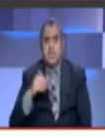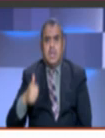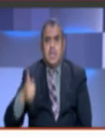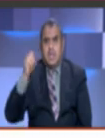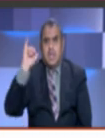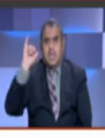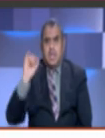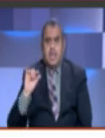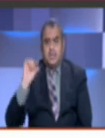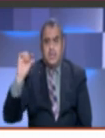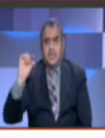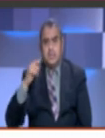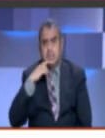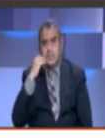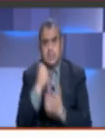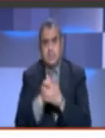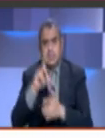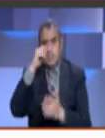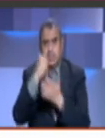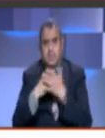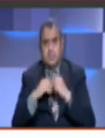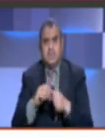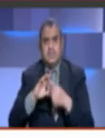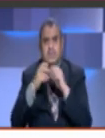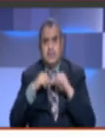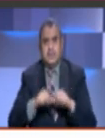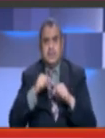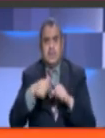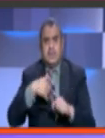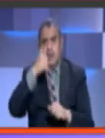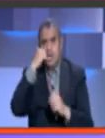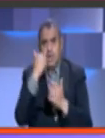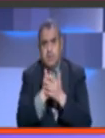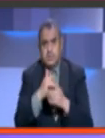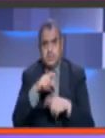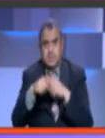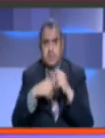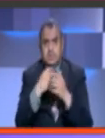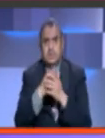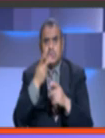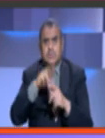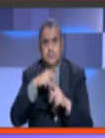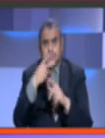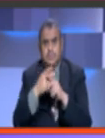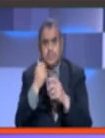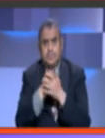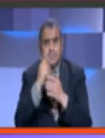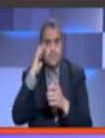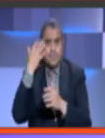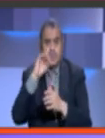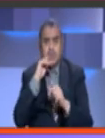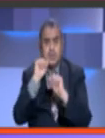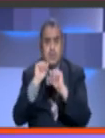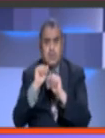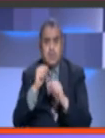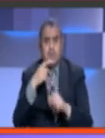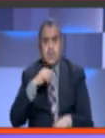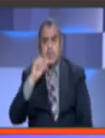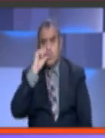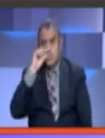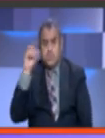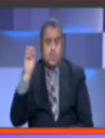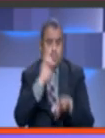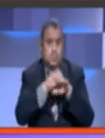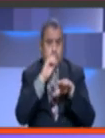استشاري وبائيات بمنظمة الصحة العالمية بالمكتب الإقليمي للشرق الأوسط. يمكن في نقطة هامة جدا ذكرها الدكتور،